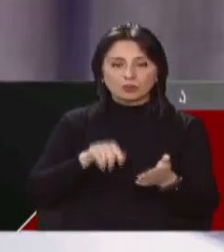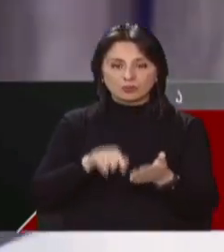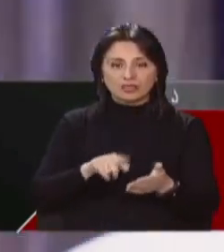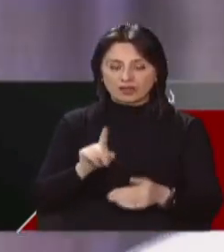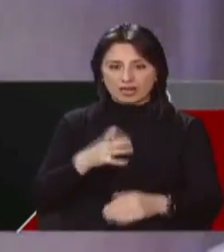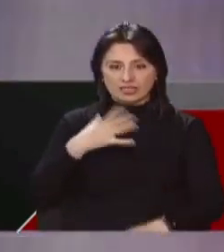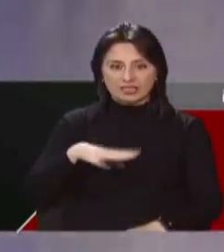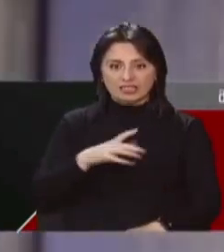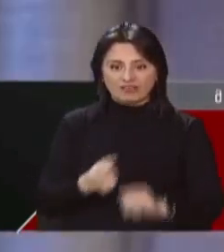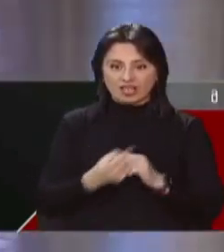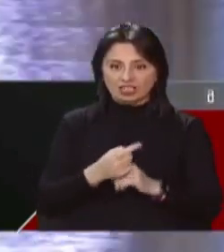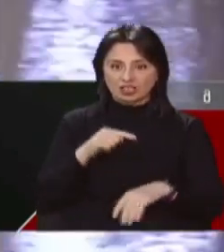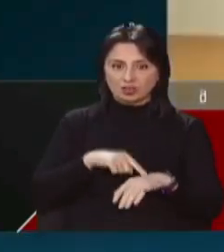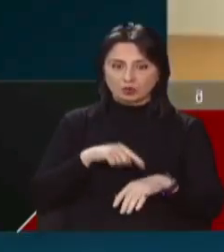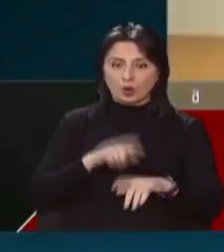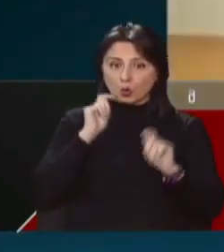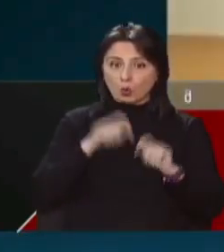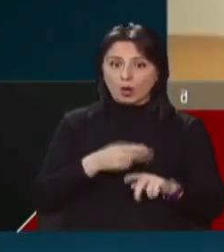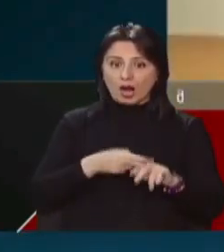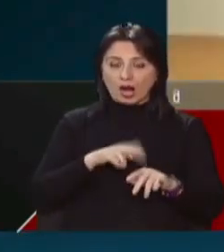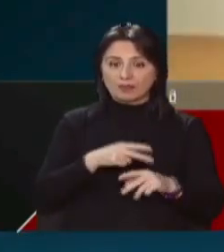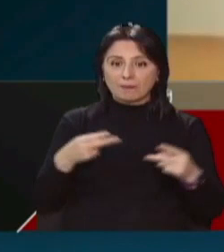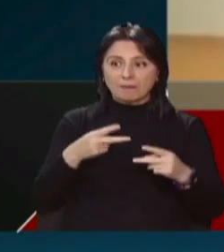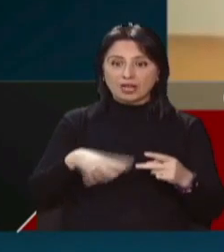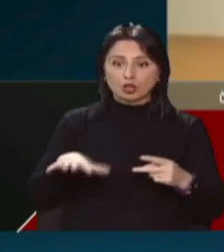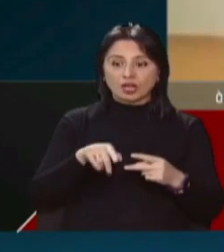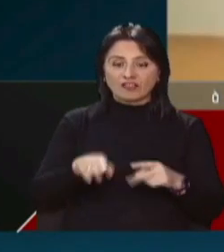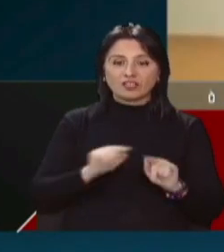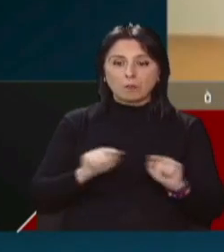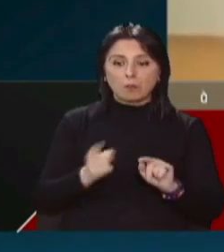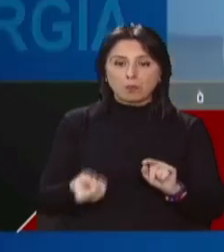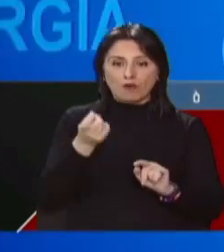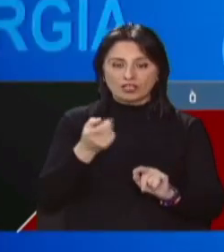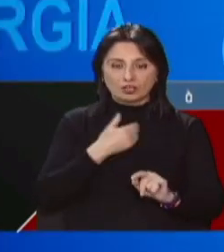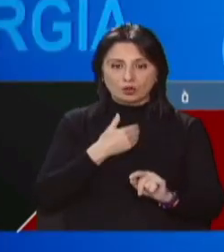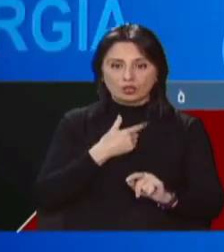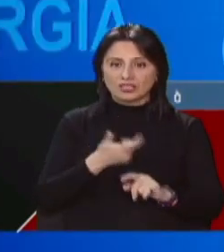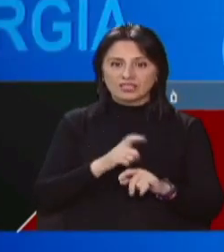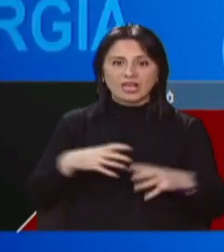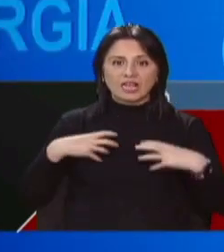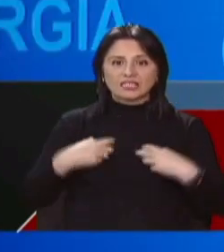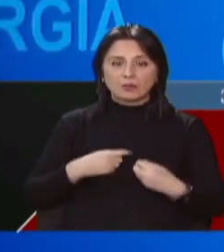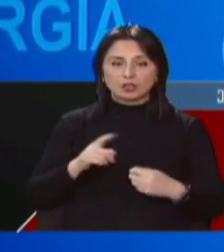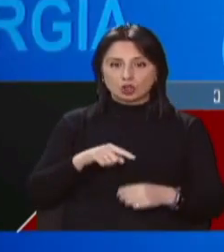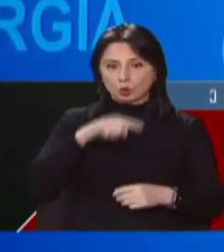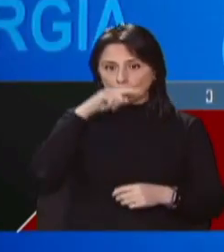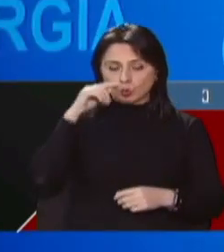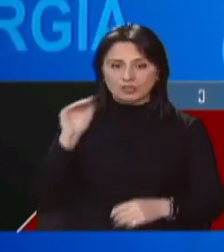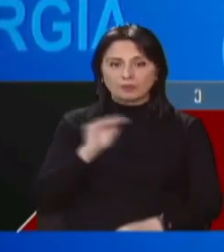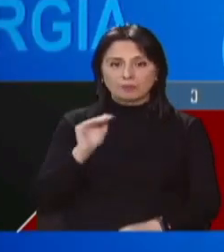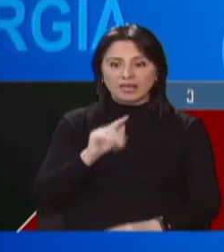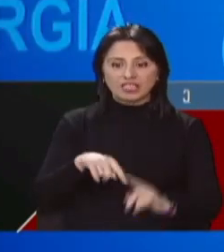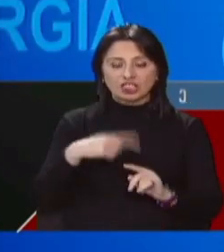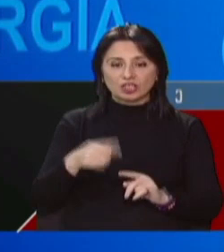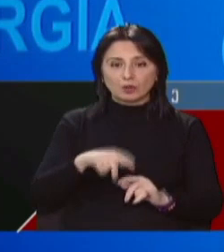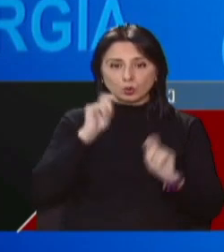რაც საქართველოში აჩენს განცდას, რომ უკრაინა ამით პარტნიორი ქვეყნის პროვოცირებას ცდილობს. Ძალიან სამწუხაროა, რომ რუსეთის ფედერაციის